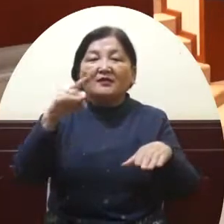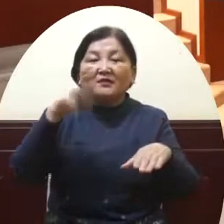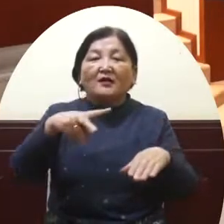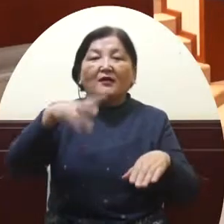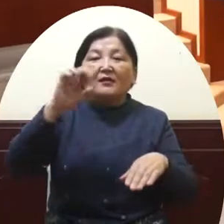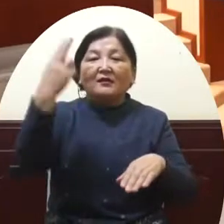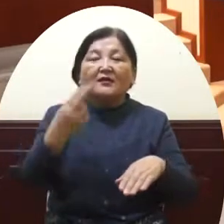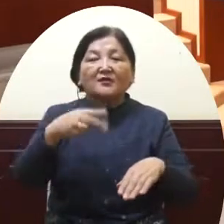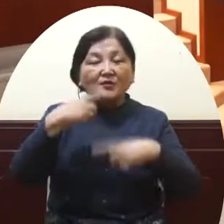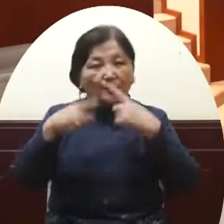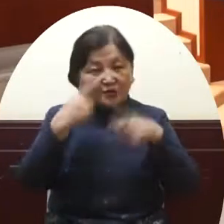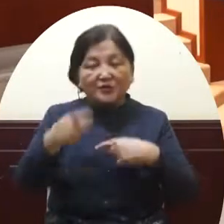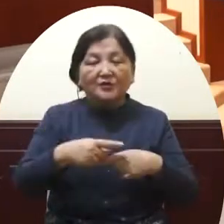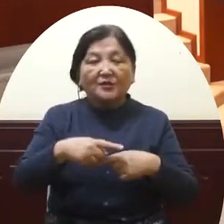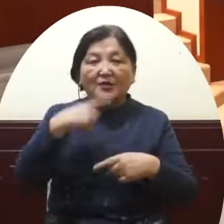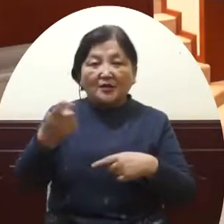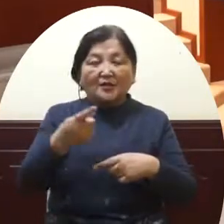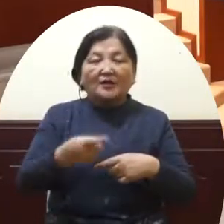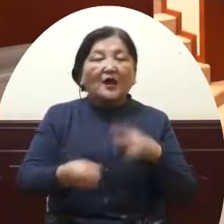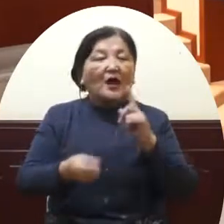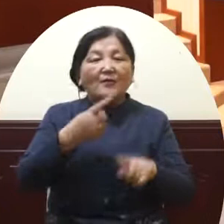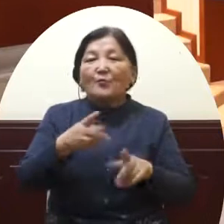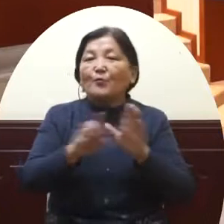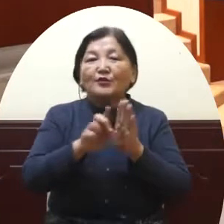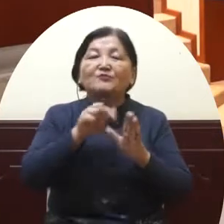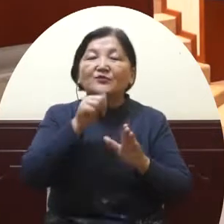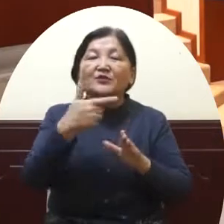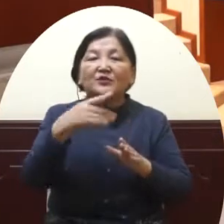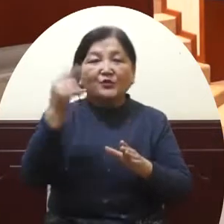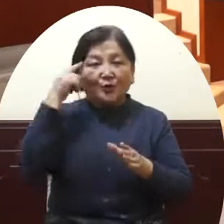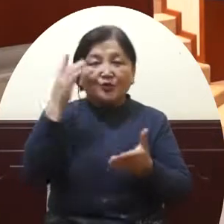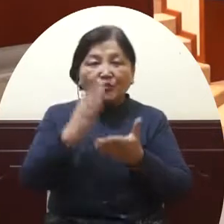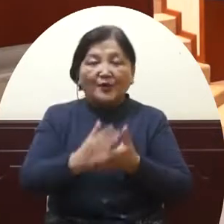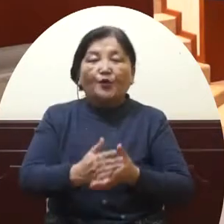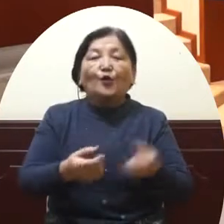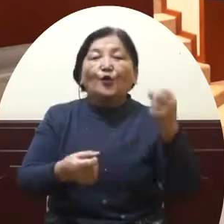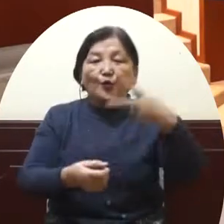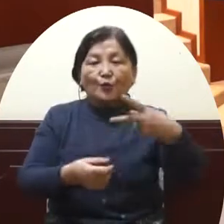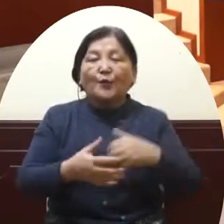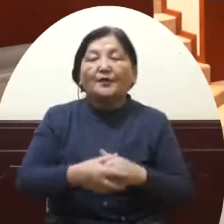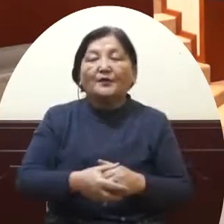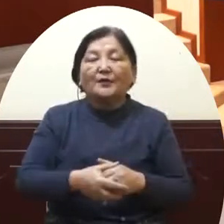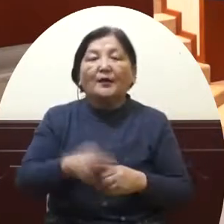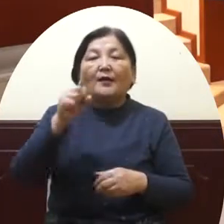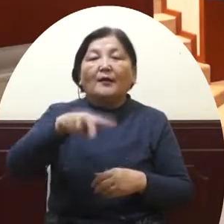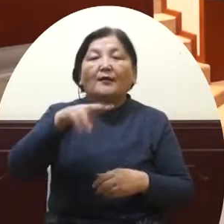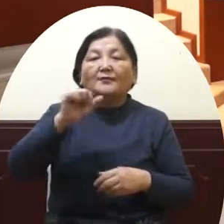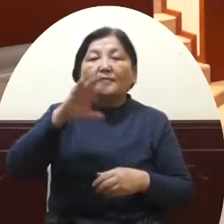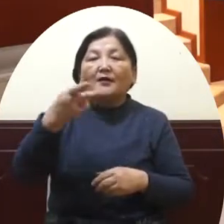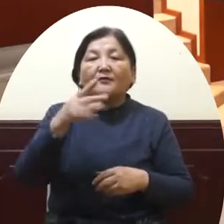амар боломж биш бах гэж бодож байна. Хоёрдугаарт Алтан Гэрэл